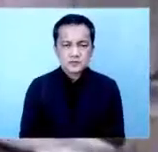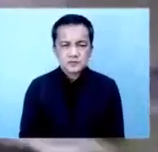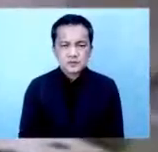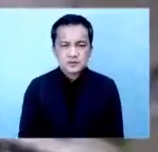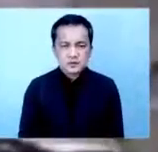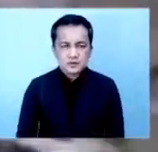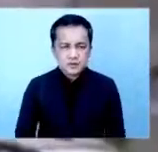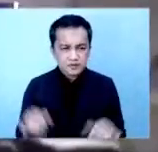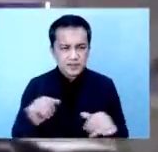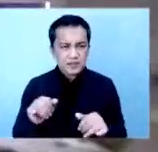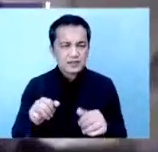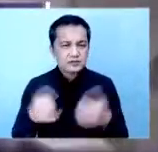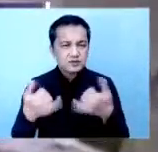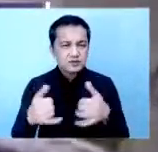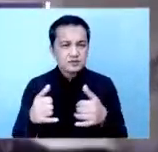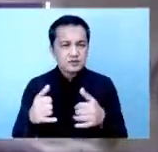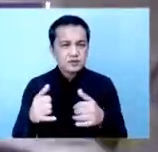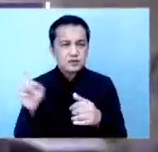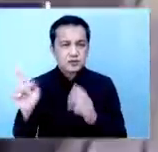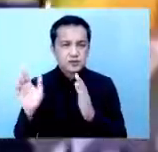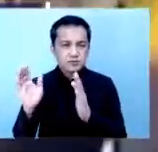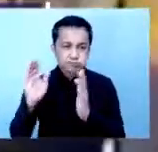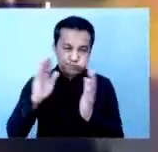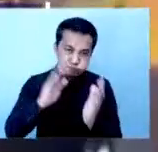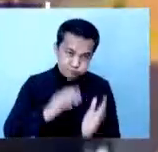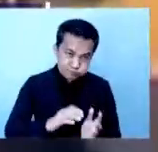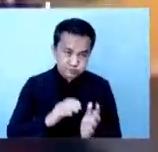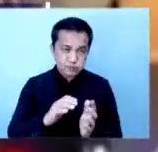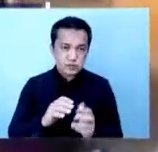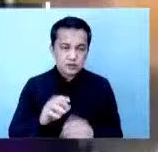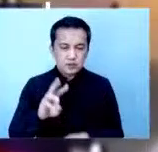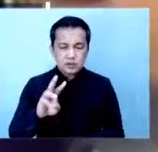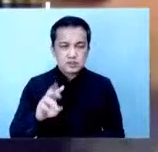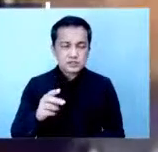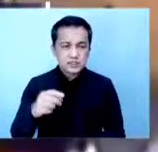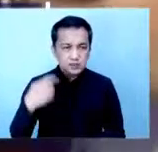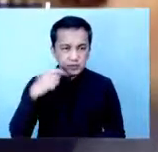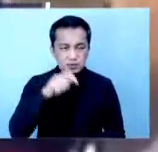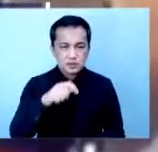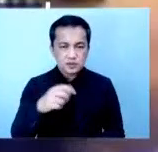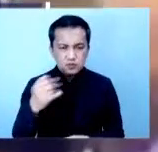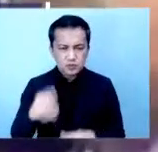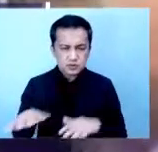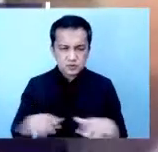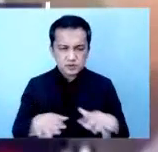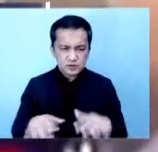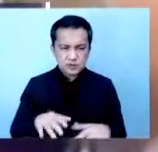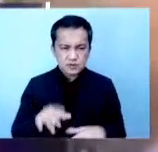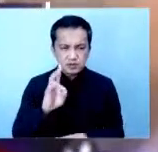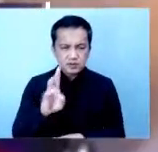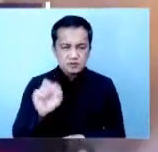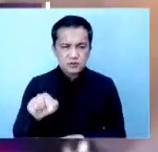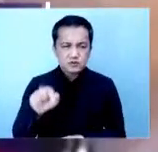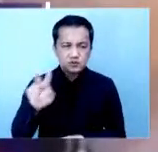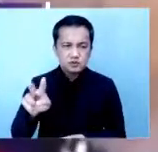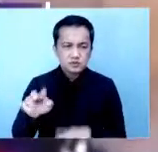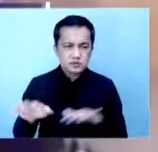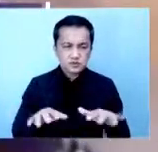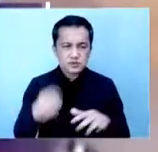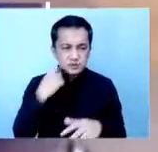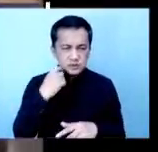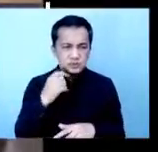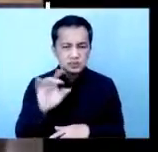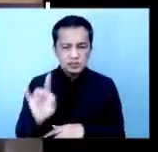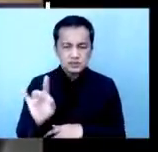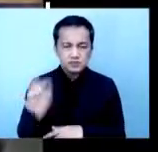Parang laro ang papel lang na bumagsak ang gusaling ito sa Walin, Taiwan. Bunsod ng magnitude 7.2 na lindol kaninang mag-aalas 8